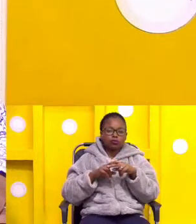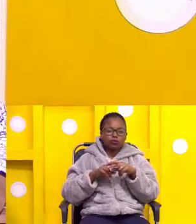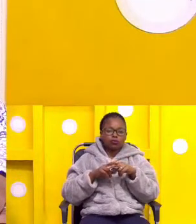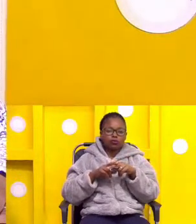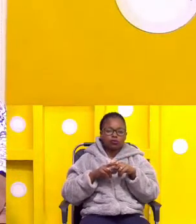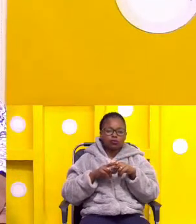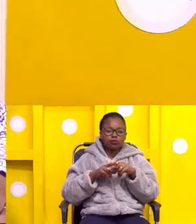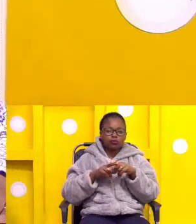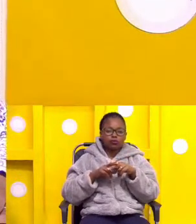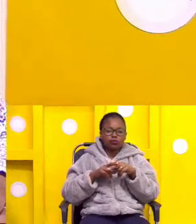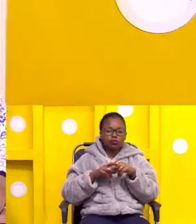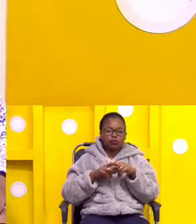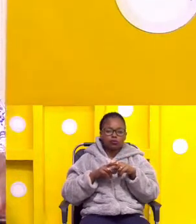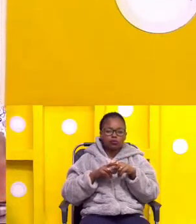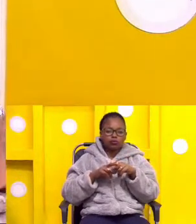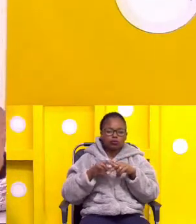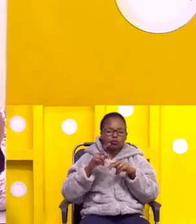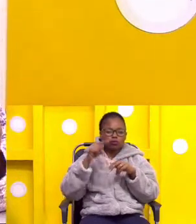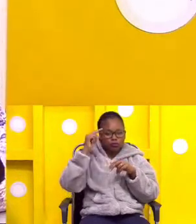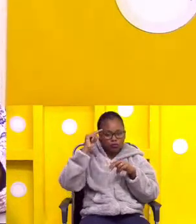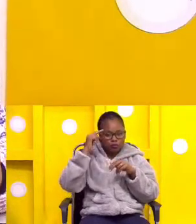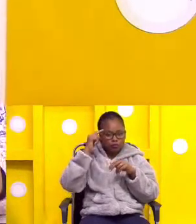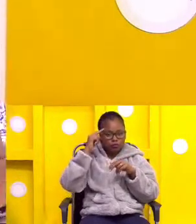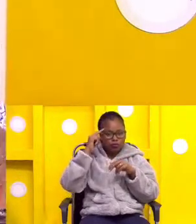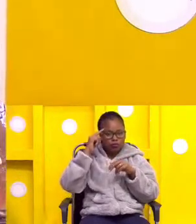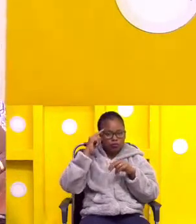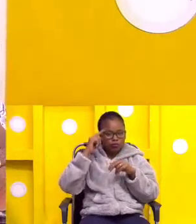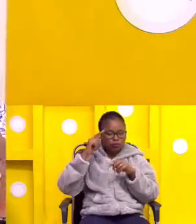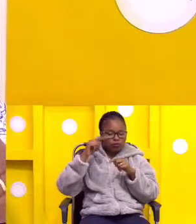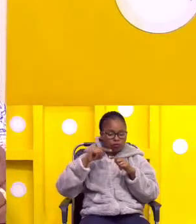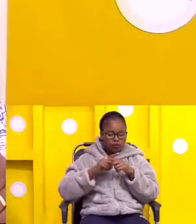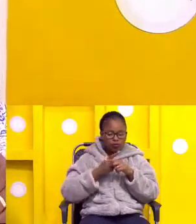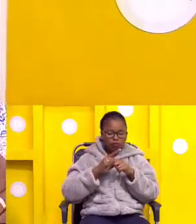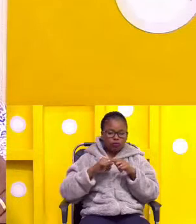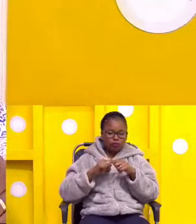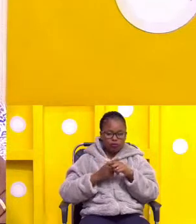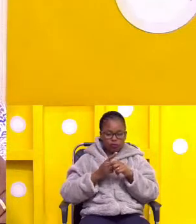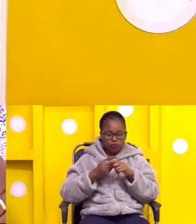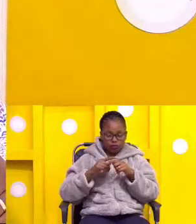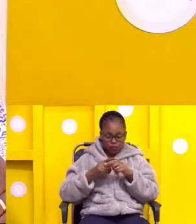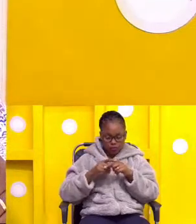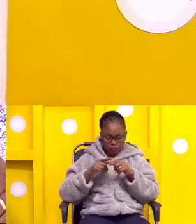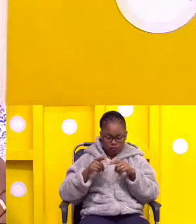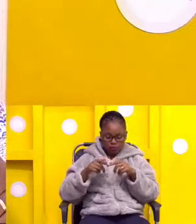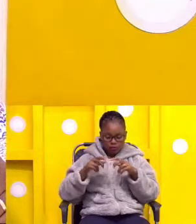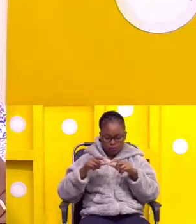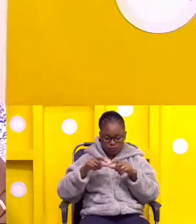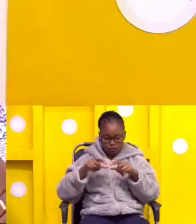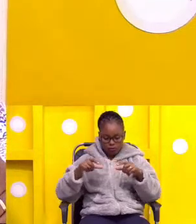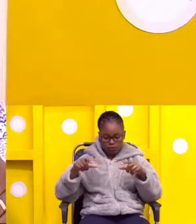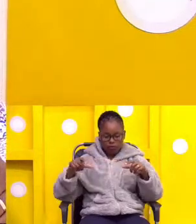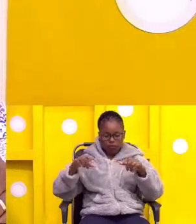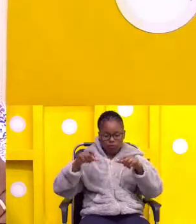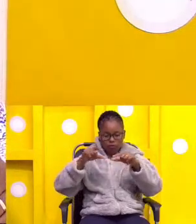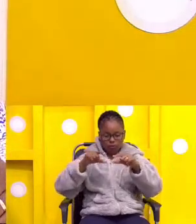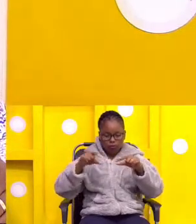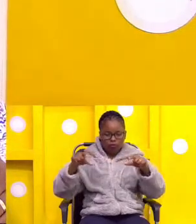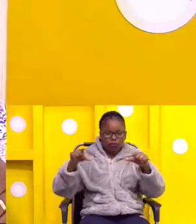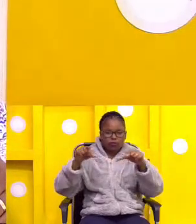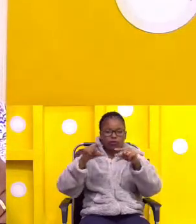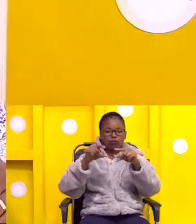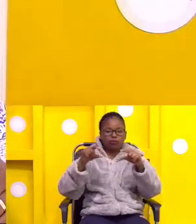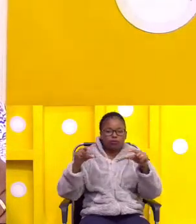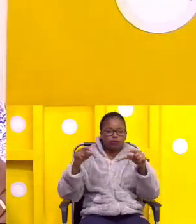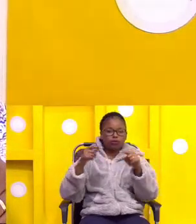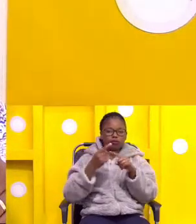Kayure siria ogutoro thunite mufuto kenja mitaro. ya kuhanda aduma na gwasi na ido